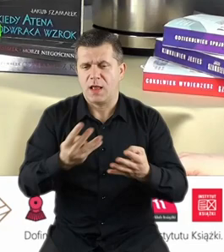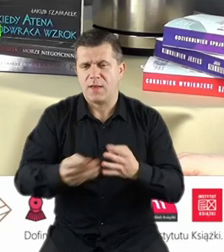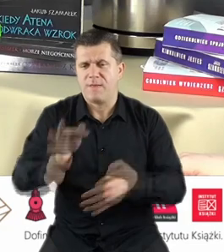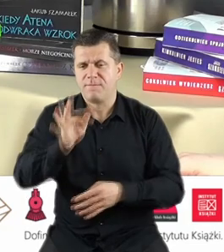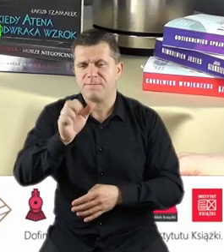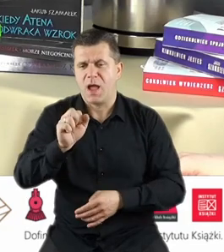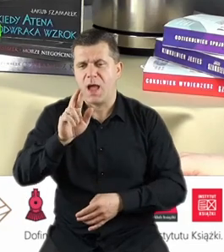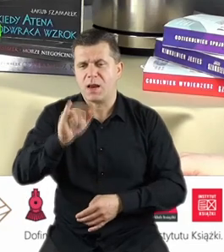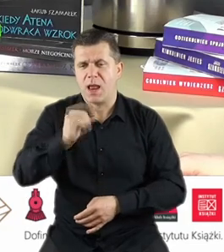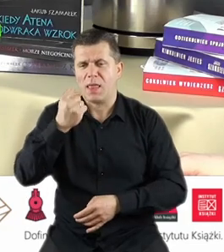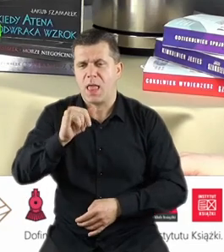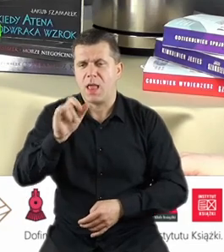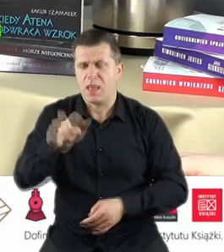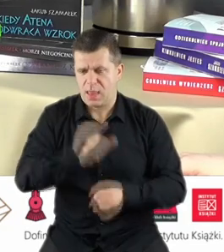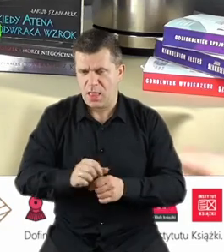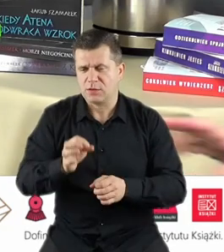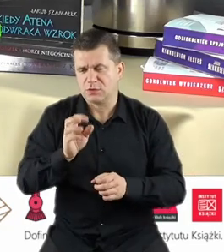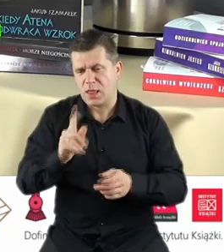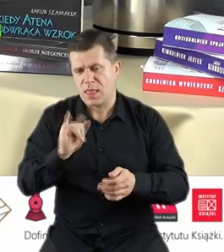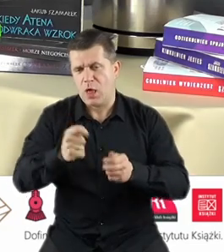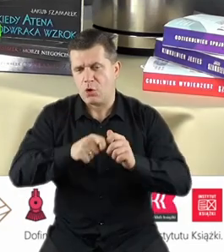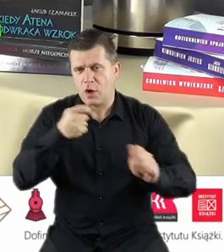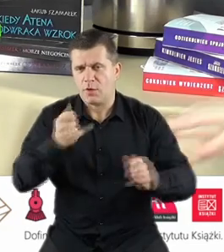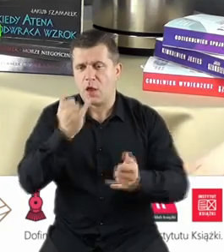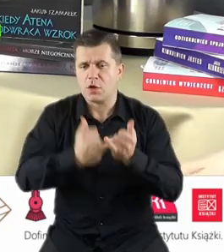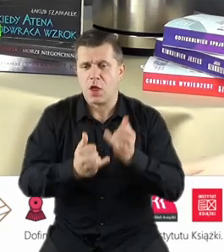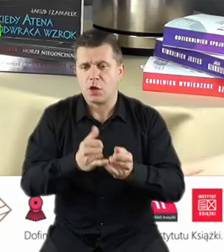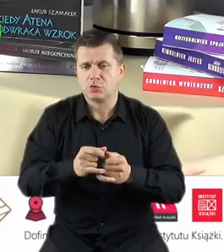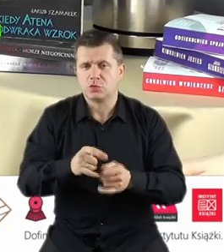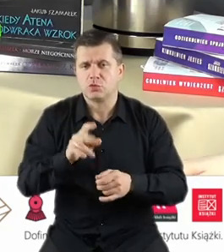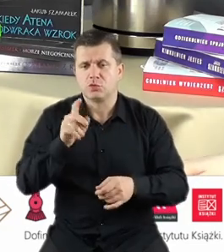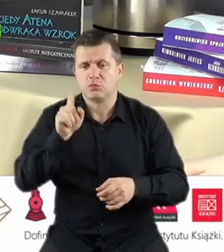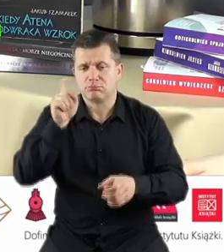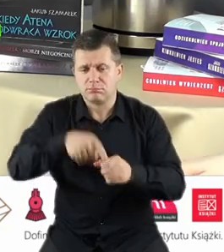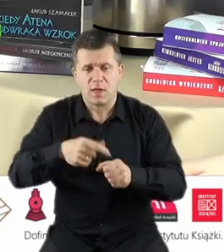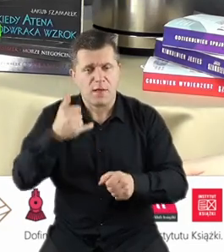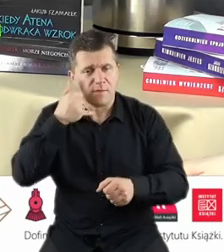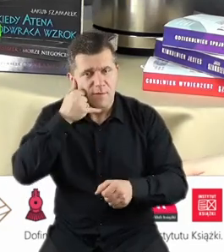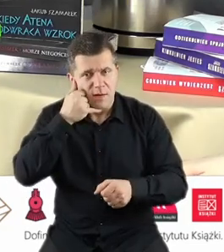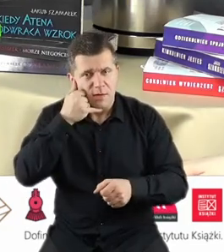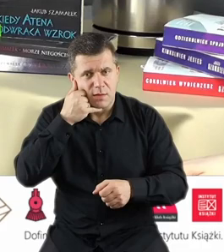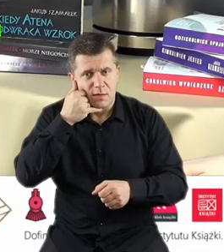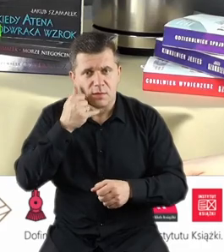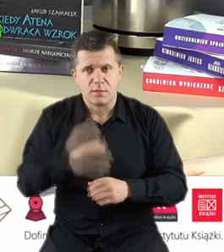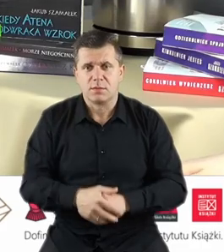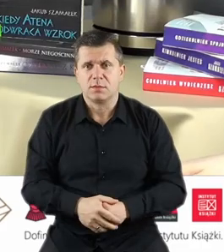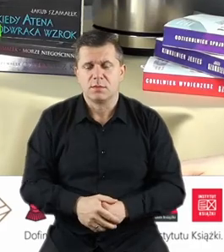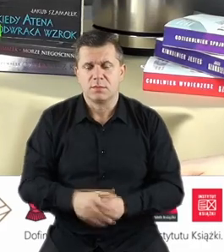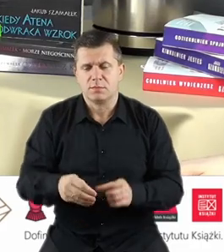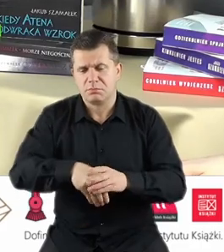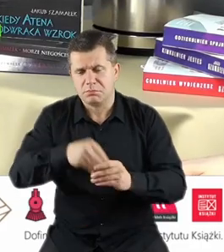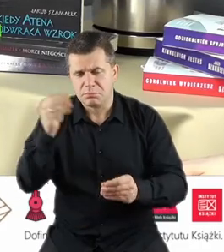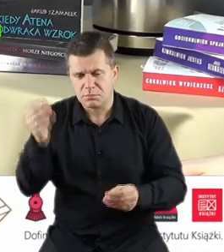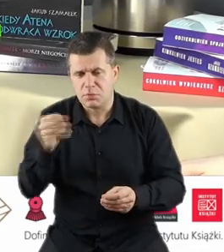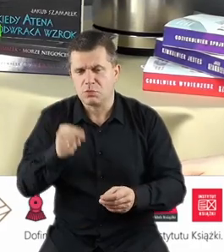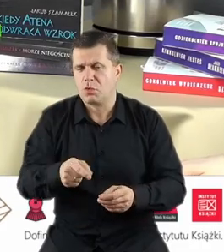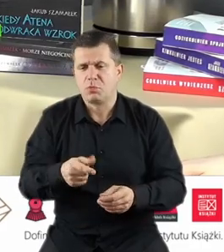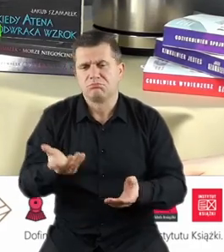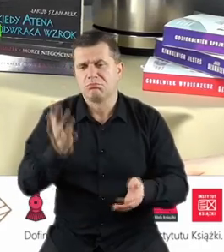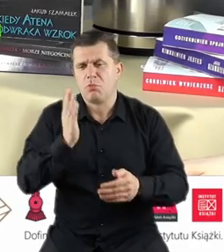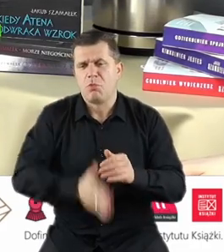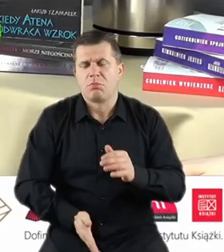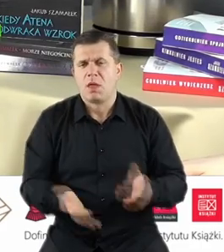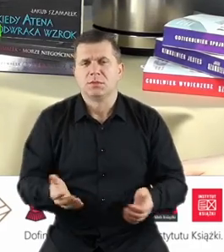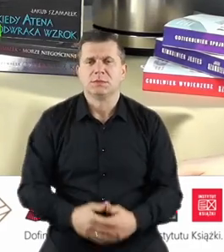rozwiązaniem, tylko że jest do momentu, kiedy, jeżeli ktoś nam wejdzie na telefon i sobie wyciągniemy to z tej saszetki, to i tak po wszystkim, prawda? Bo chodzi o to,